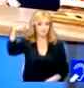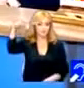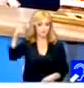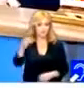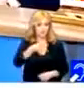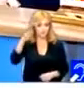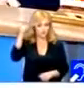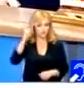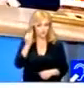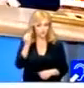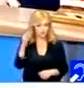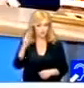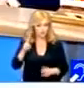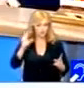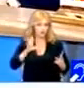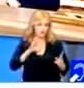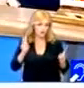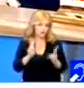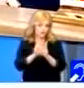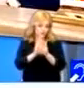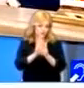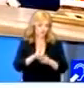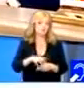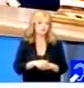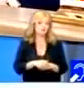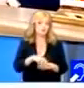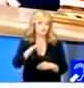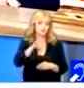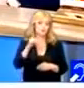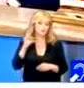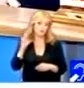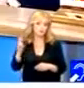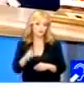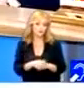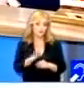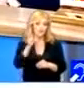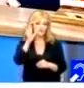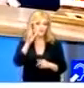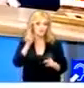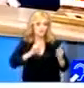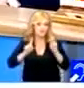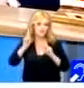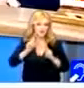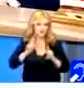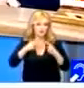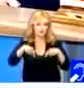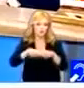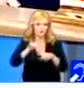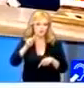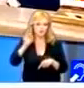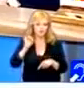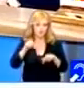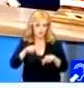Președintele Republicii Moldova, Igor Dodon, a avut o scurtă întrevedere cu liderul de la Kremlin, Vladimir Putin, în timpul summitului CSI, ce are loc zilele